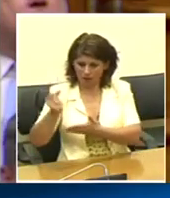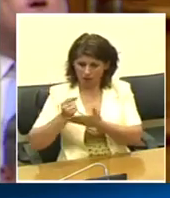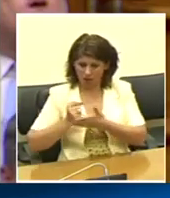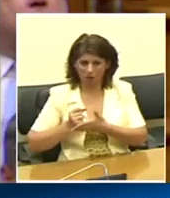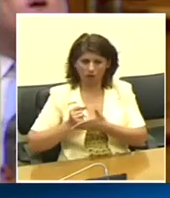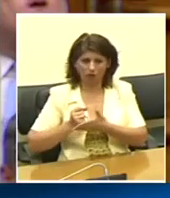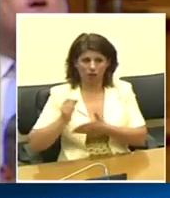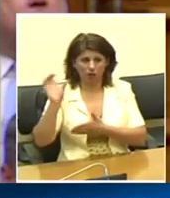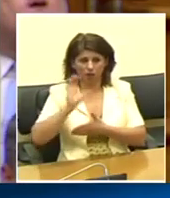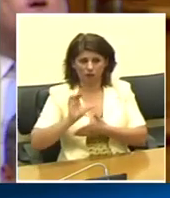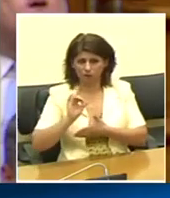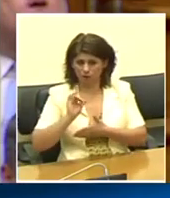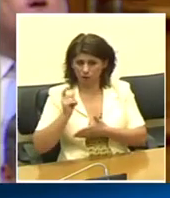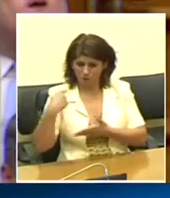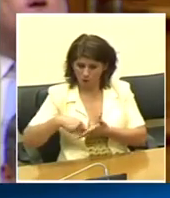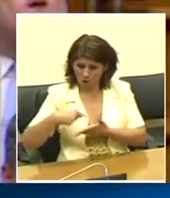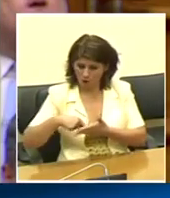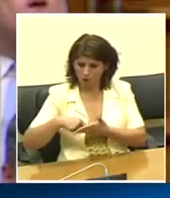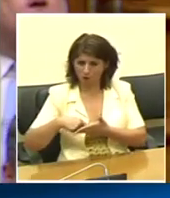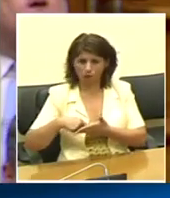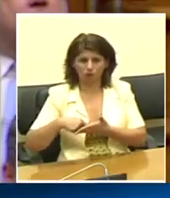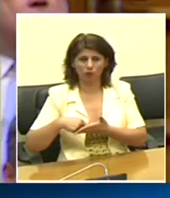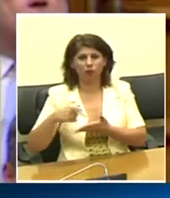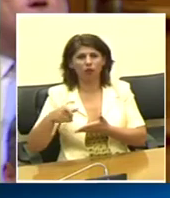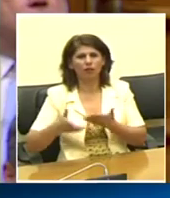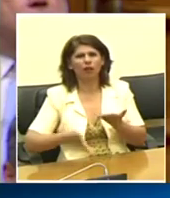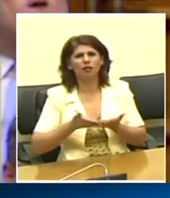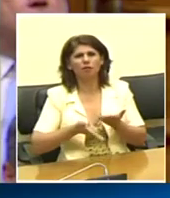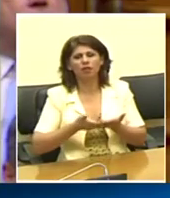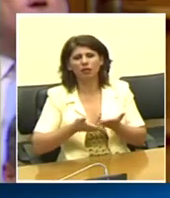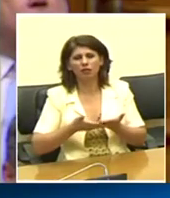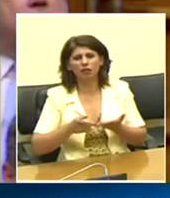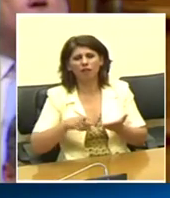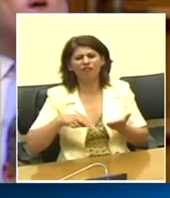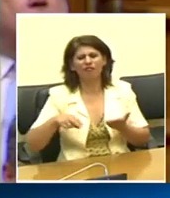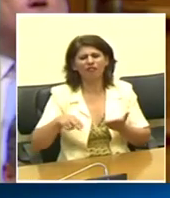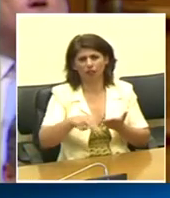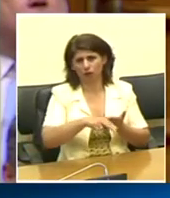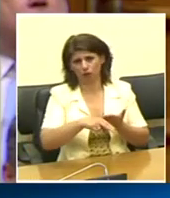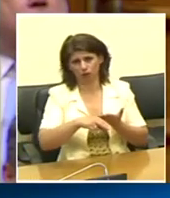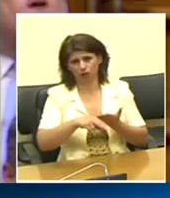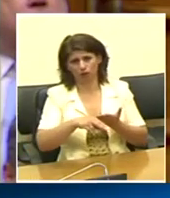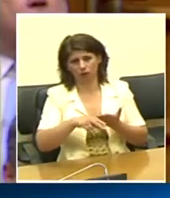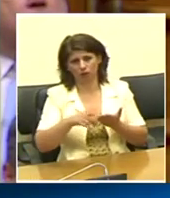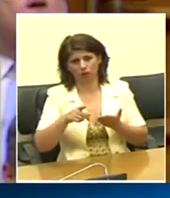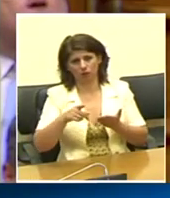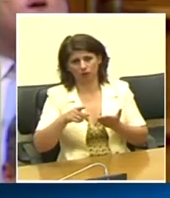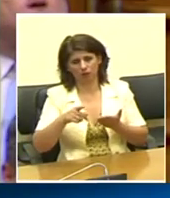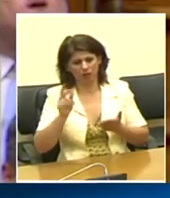τους ευρωπαϊκούς πόρους, για να εξυπηρετήσει φίλους και φίλια